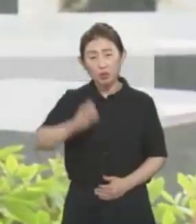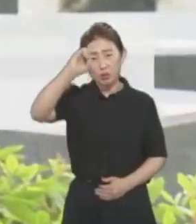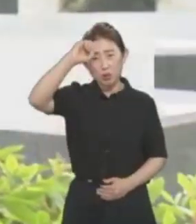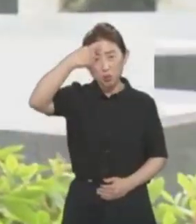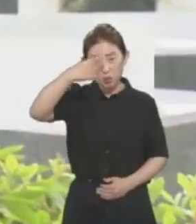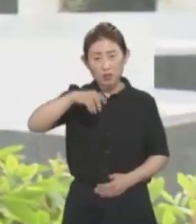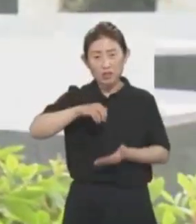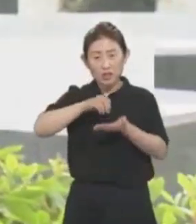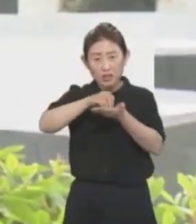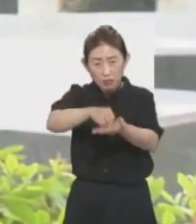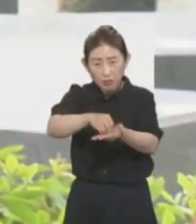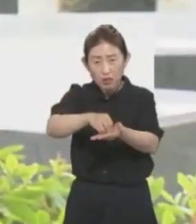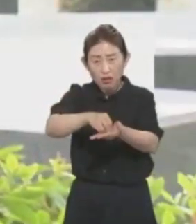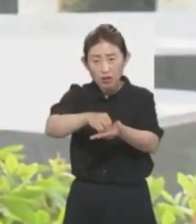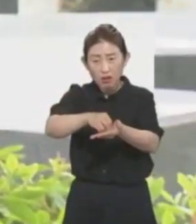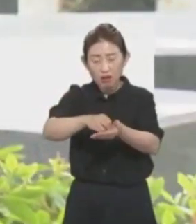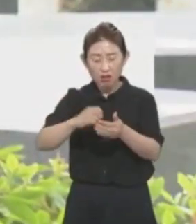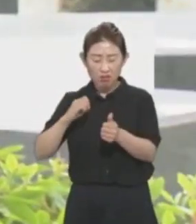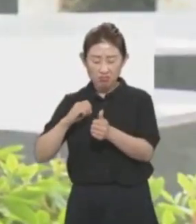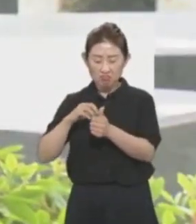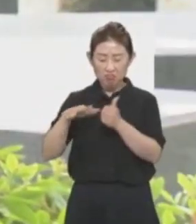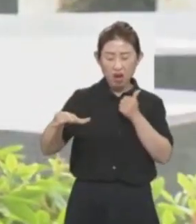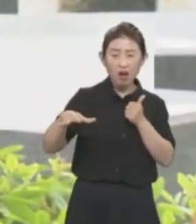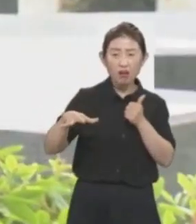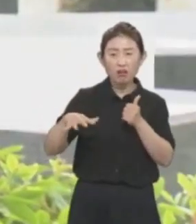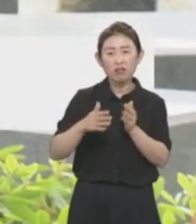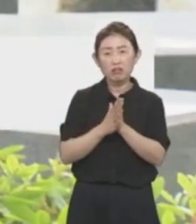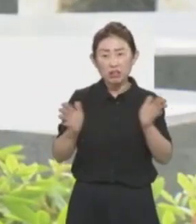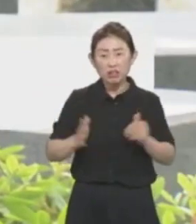1학년 들어가자마자 왕따를 시켰고요.